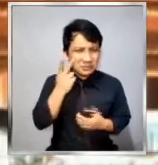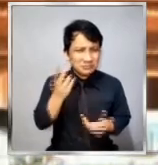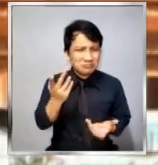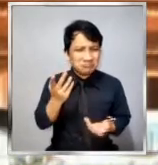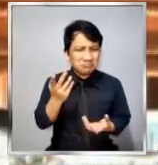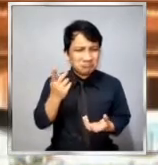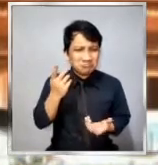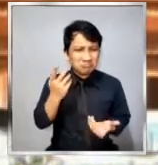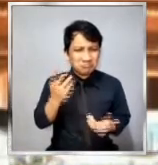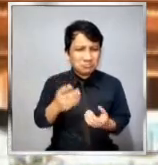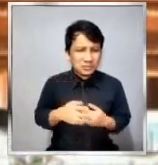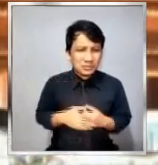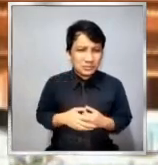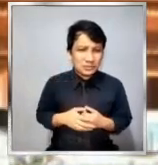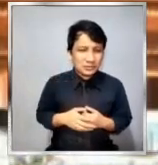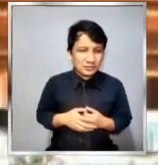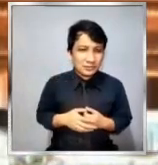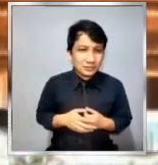Si Kim is out.